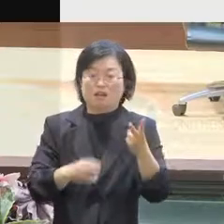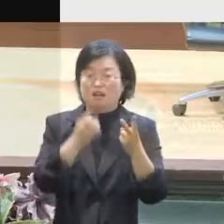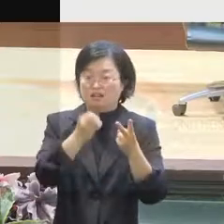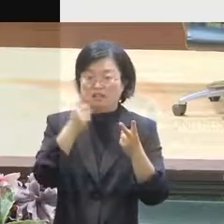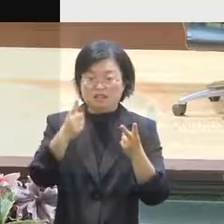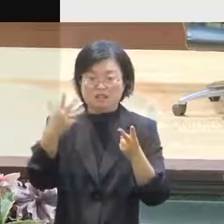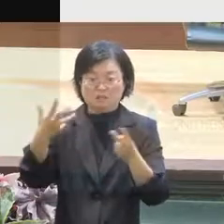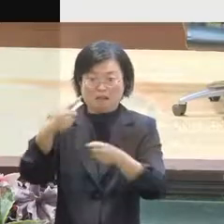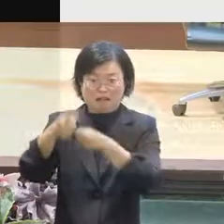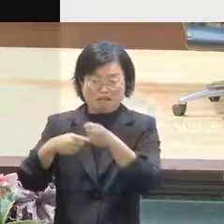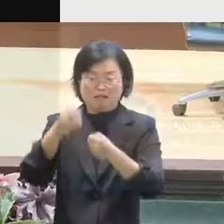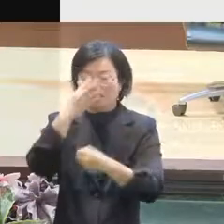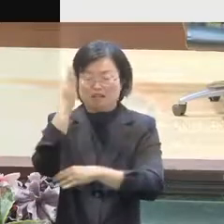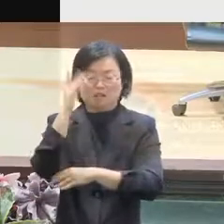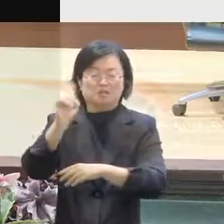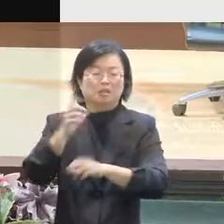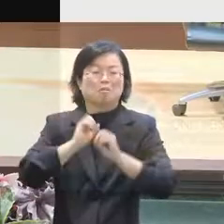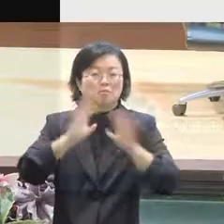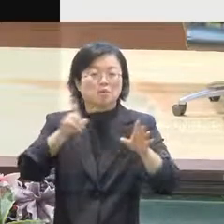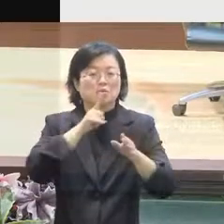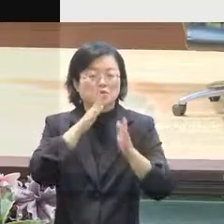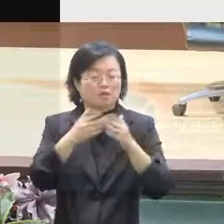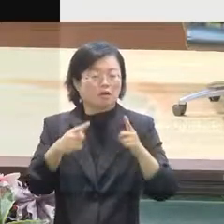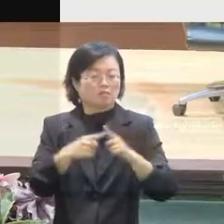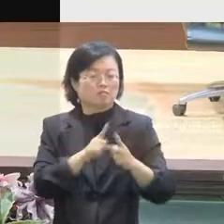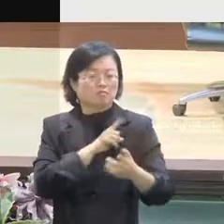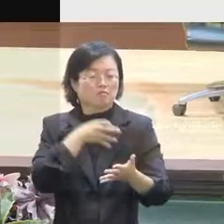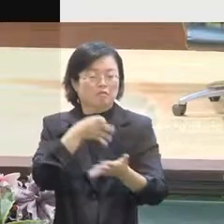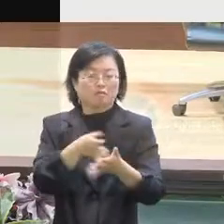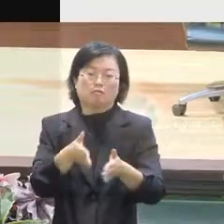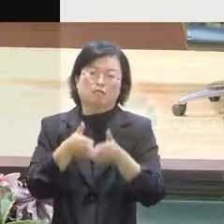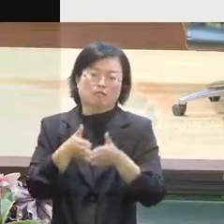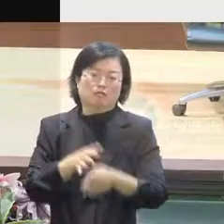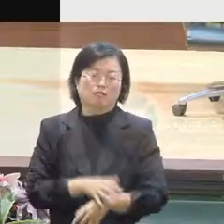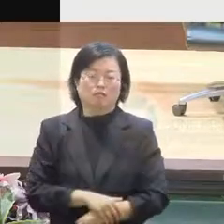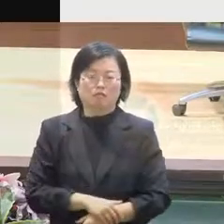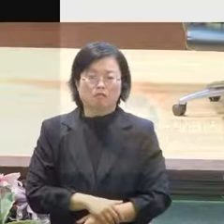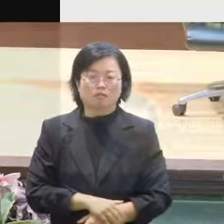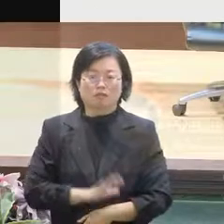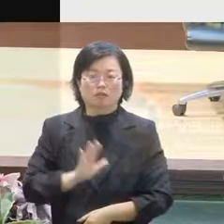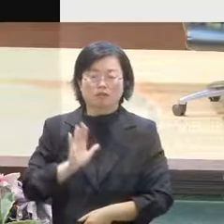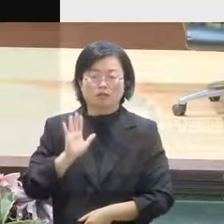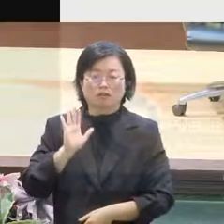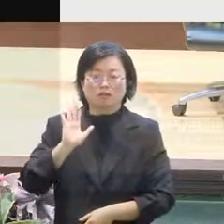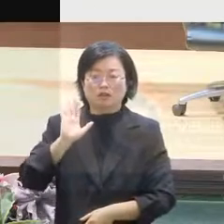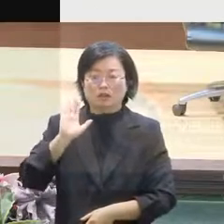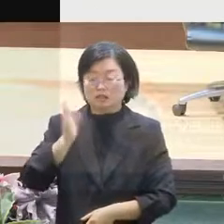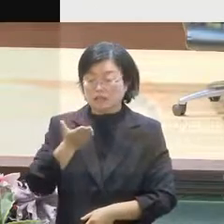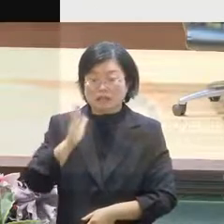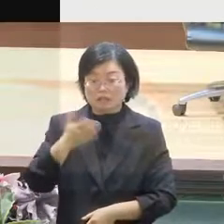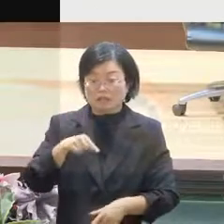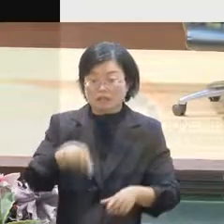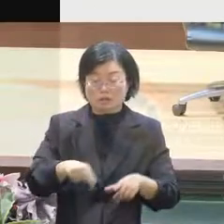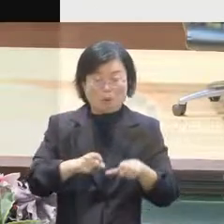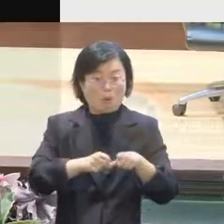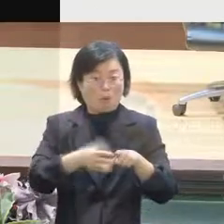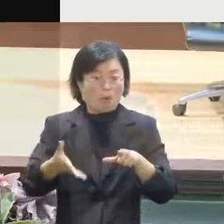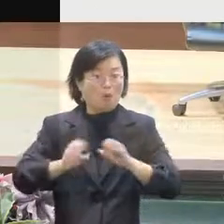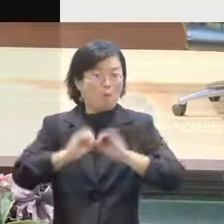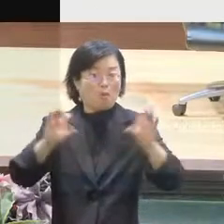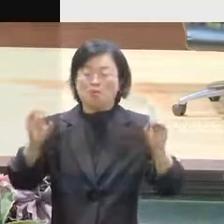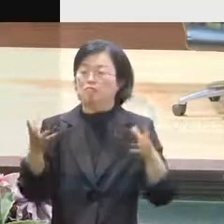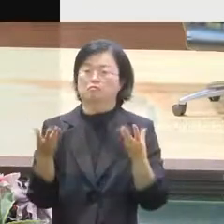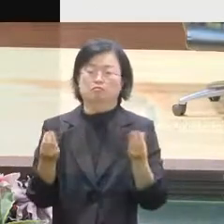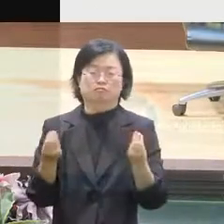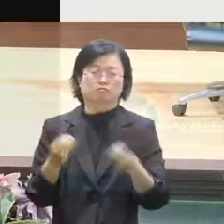告这个 beneficial ownership， 但是实际上呢，报告完之后呢，它并没有向公众去开放，所以这一块呢